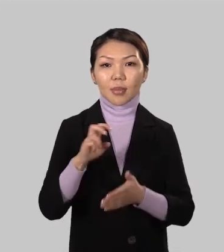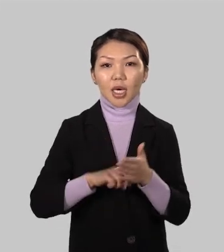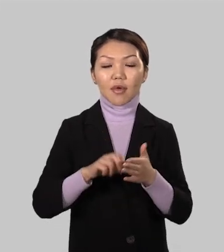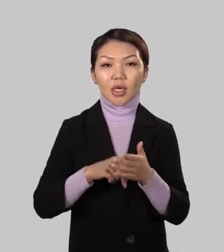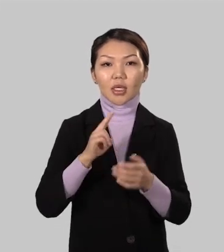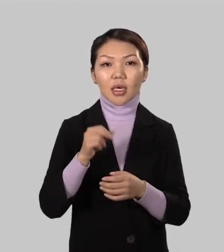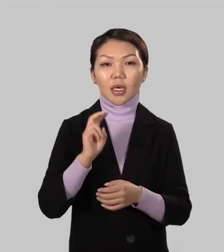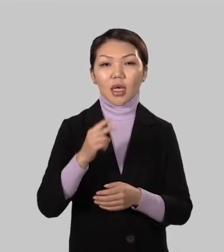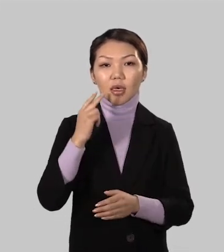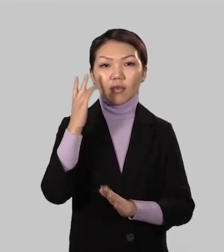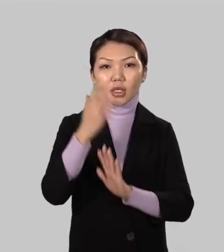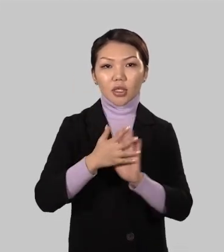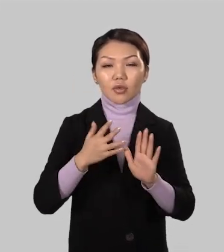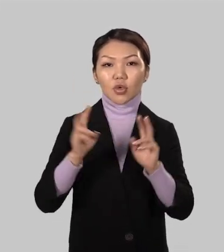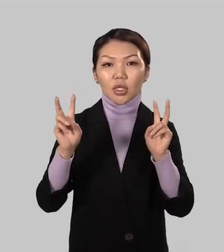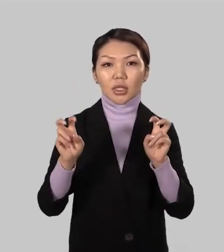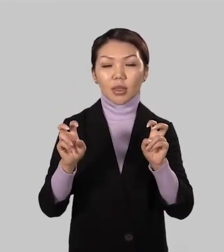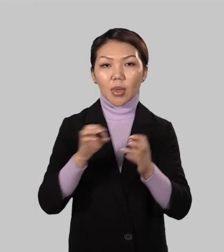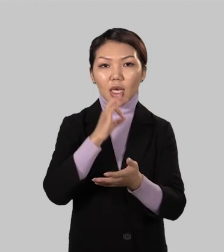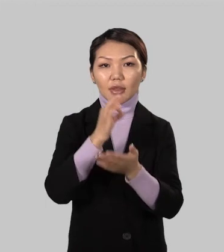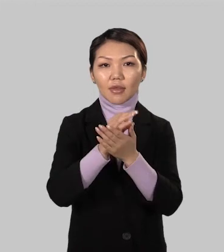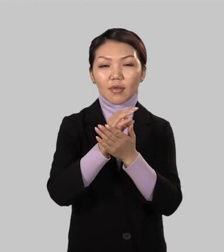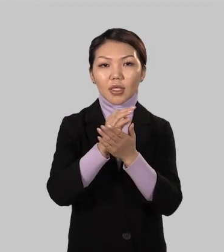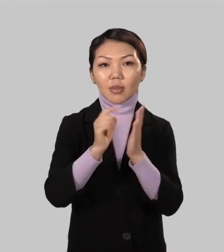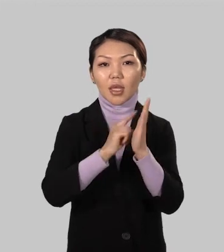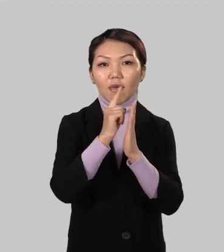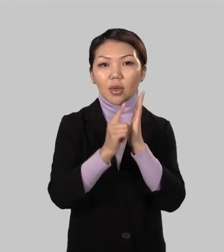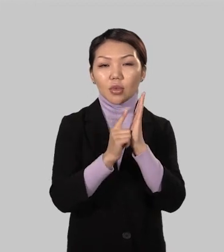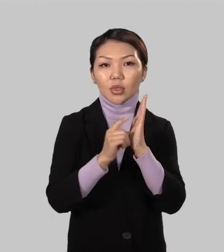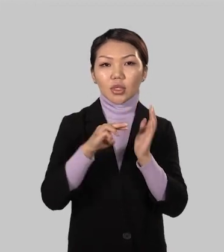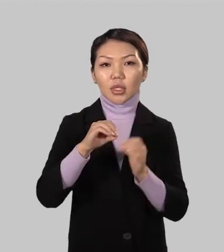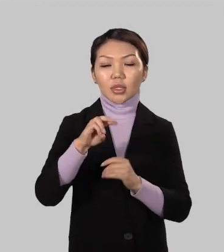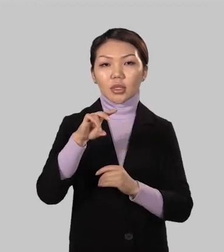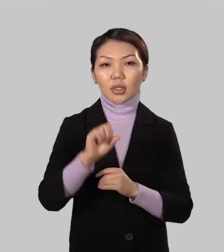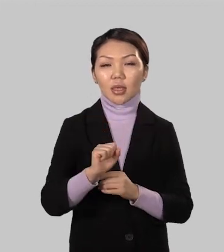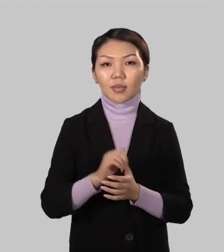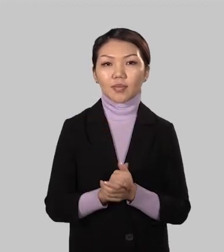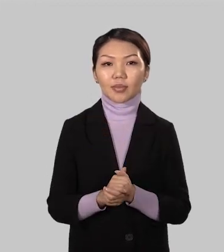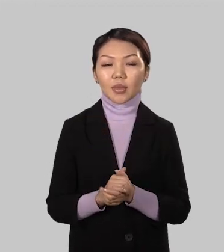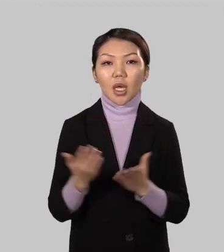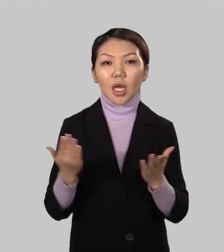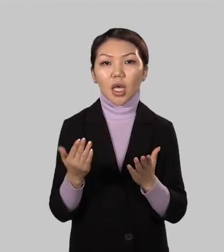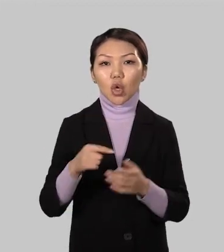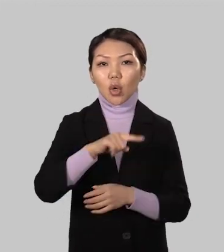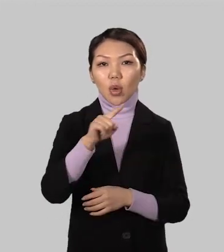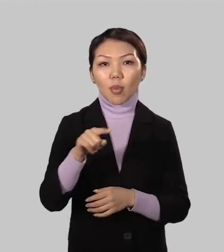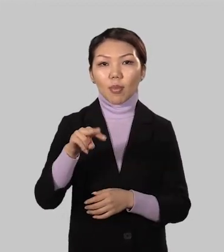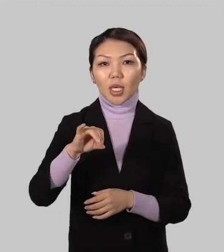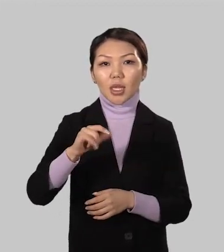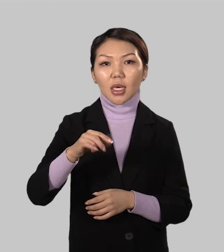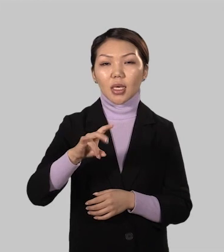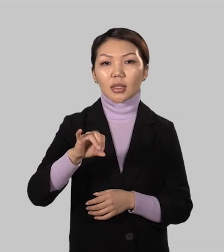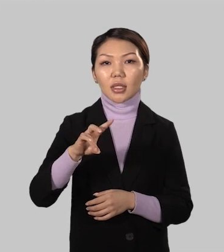проверьте как вы усвоили тему ответив на вопросы теста какое прилагательное